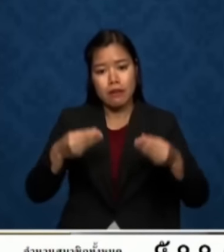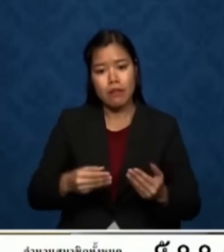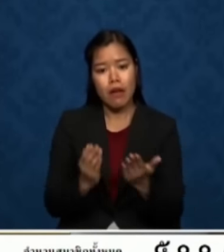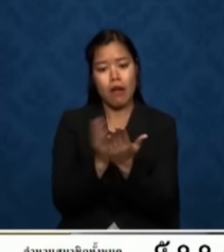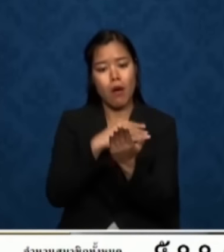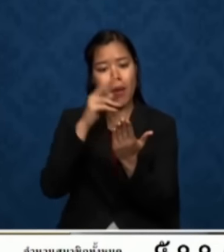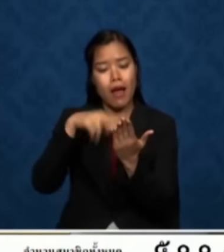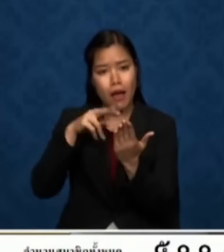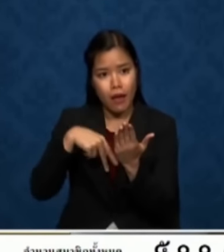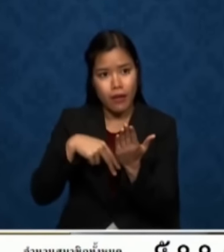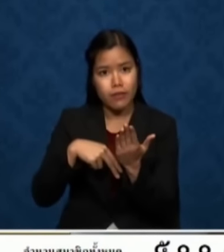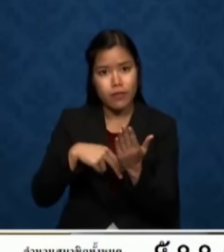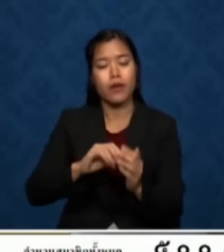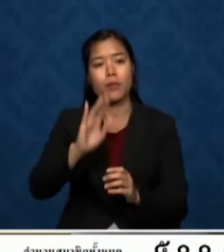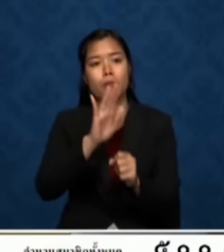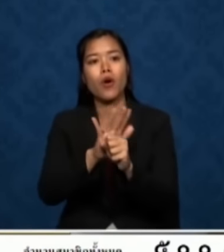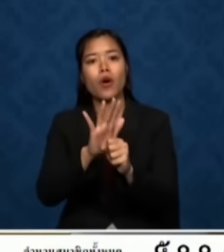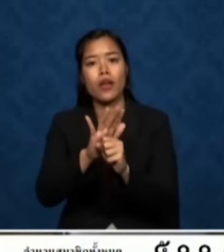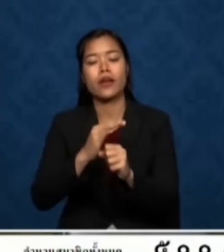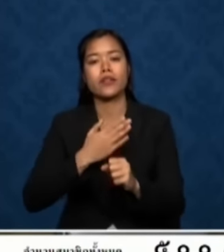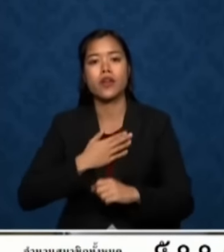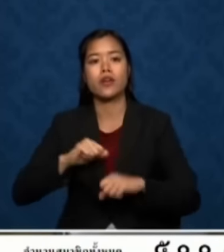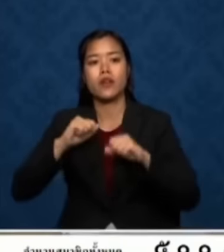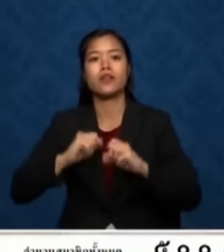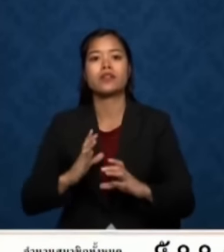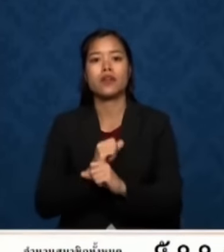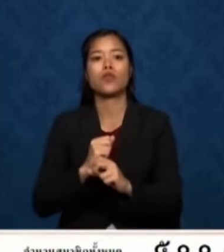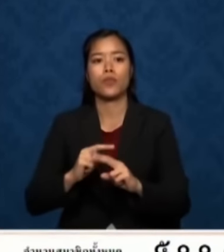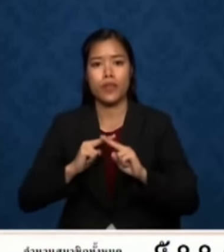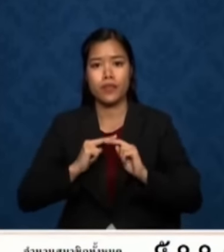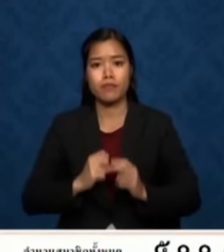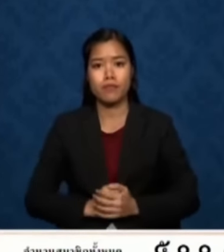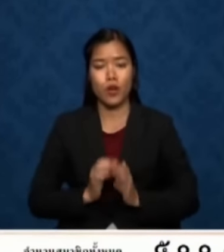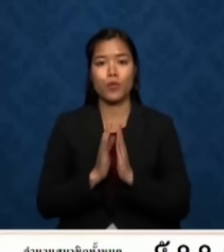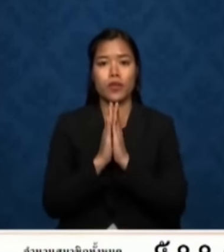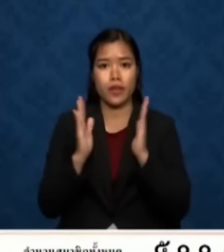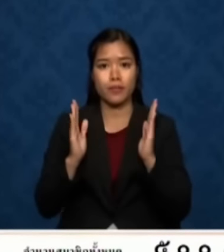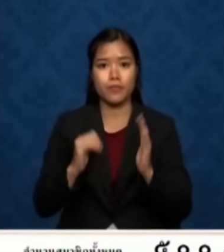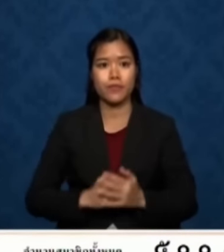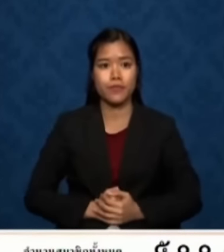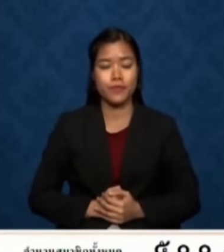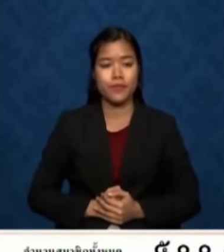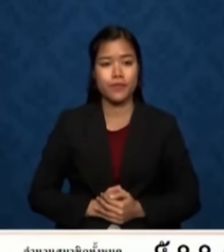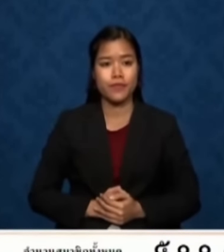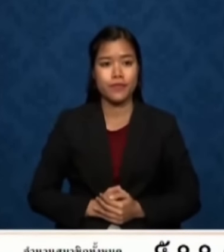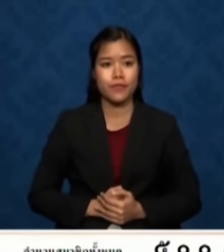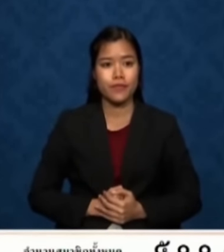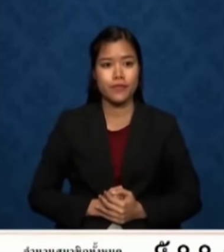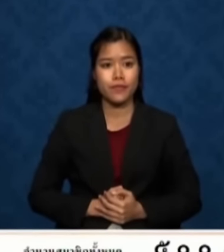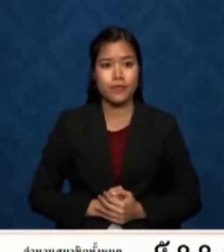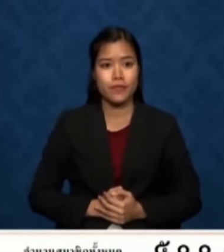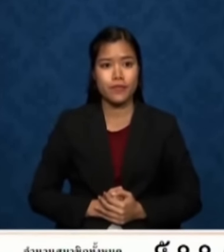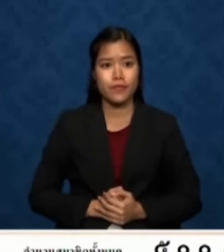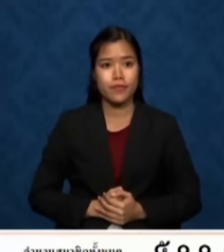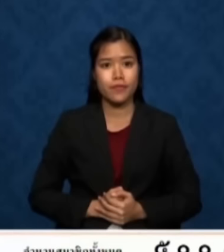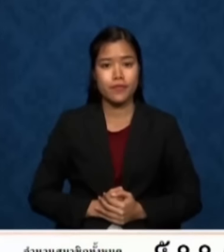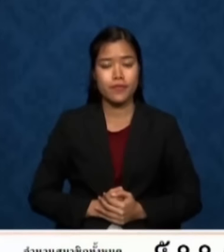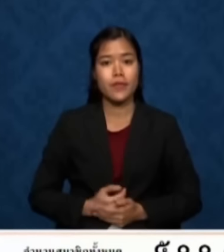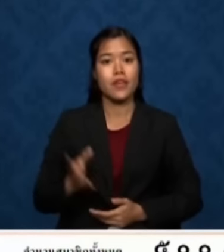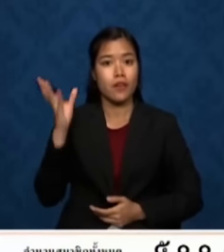ซึ่งมันเป็น ครับพอแล้วครับเดี๋ยวผมวินิจฉัยให้นะครับครับขอบคุณมากครับก็ผมฟังดูแล้ว